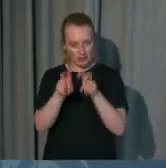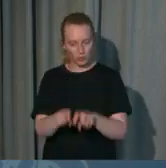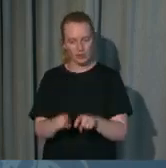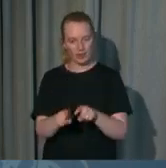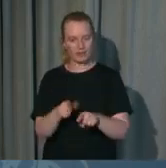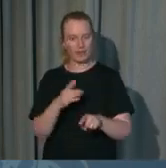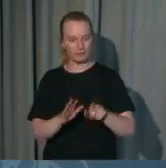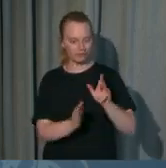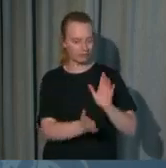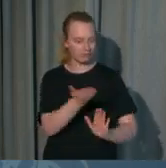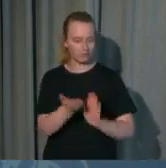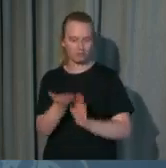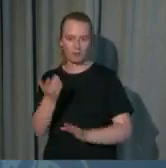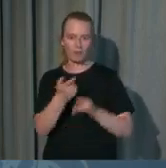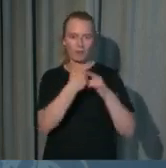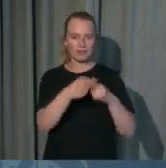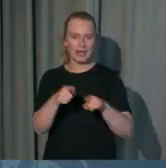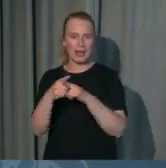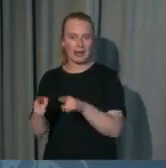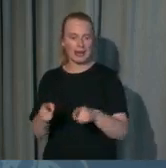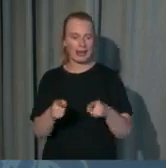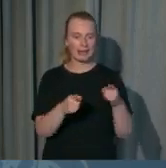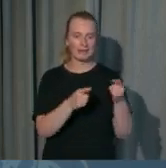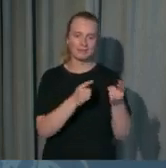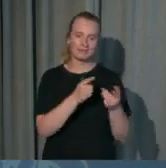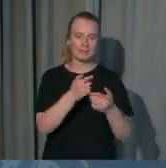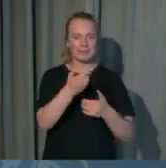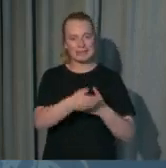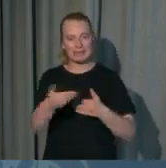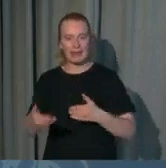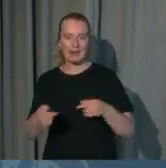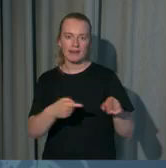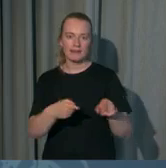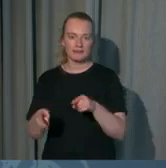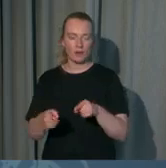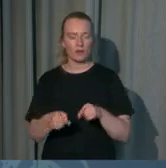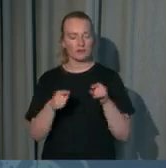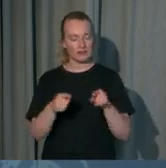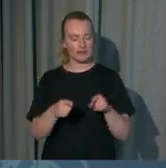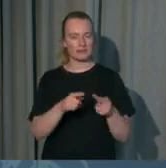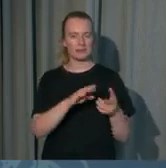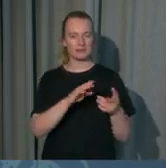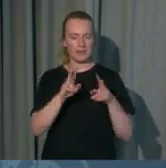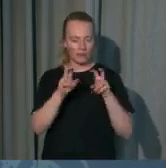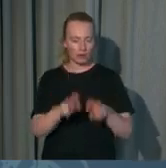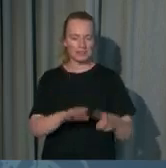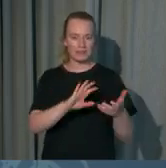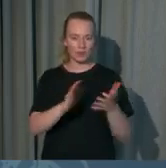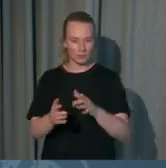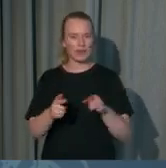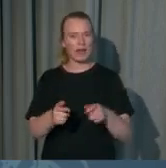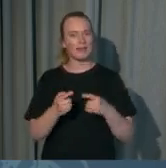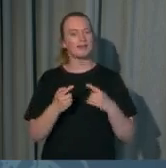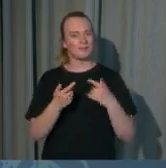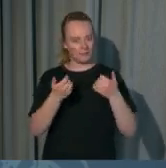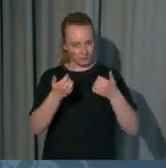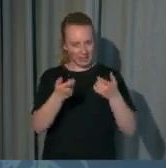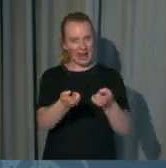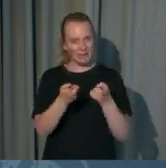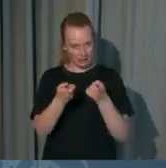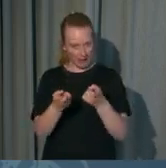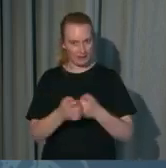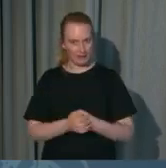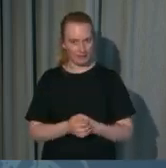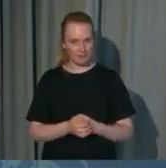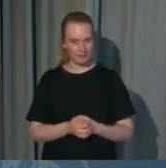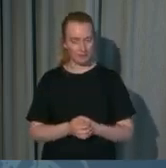en rekke ulike sider av dette, og det også en krevende etterforskningssituasjon. Det var en